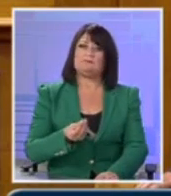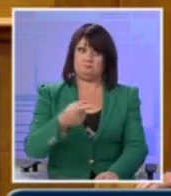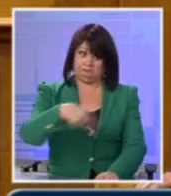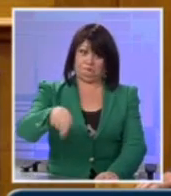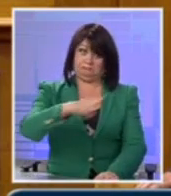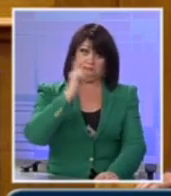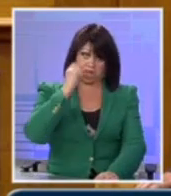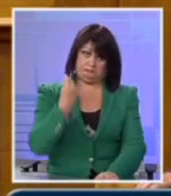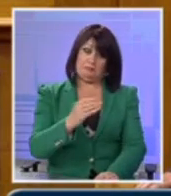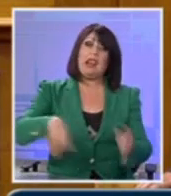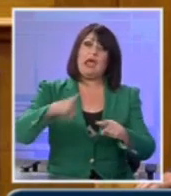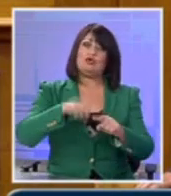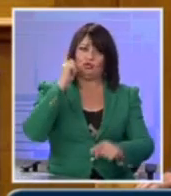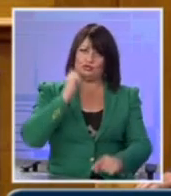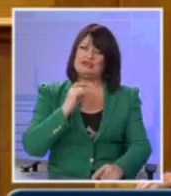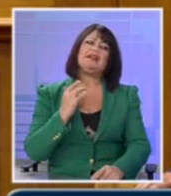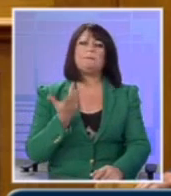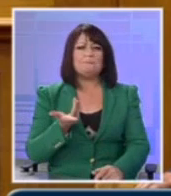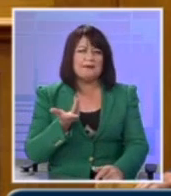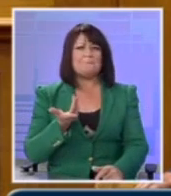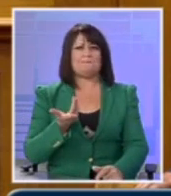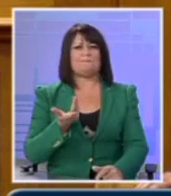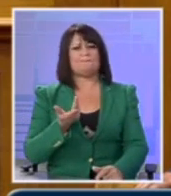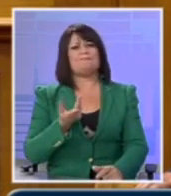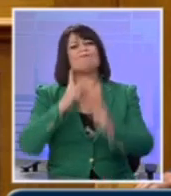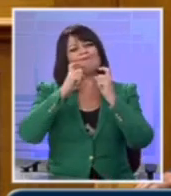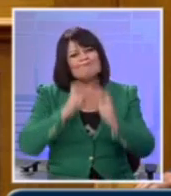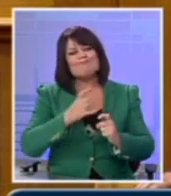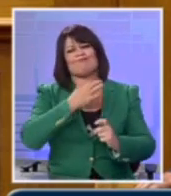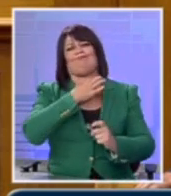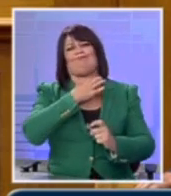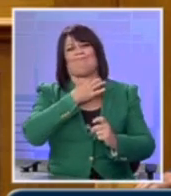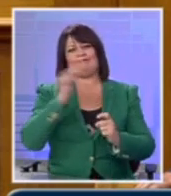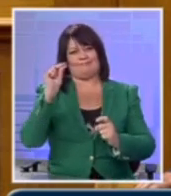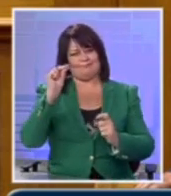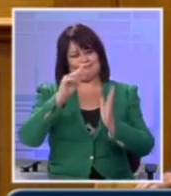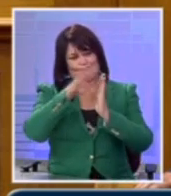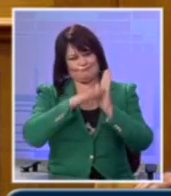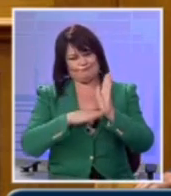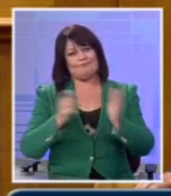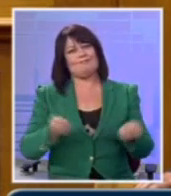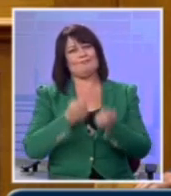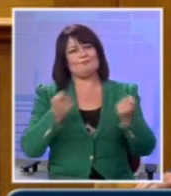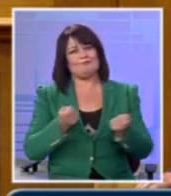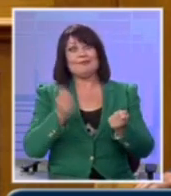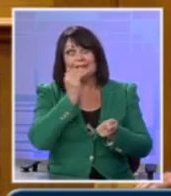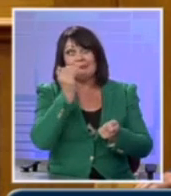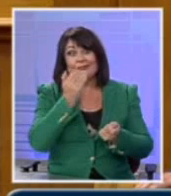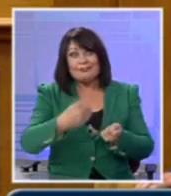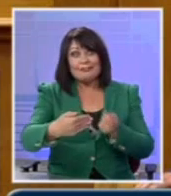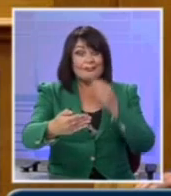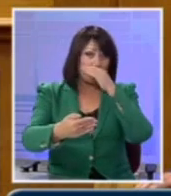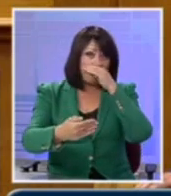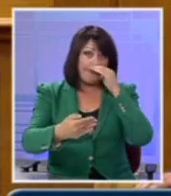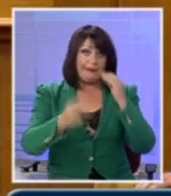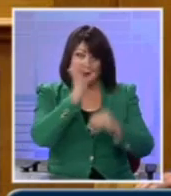κι εσείς, το γνωρίζει και ο ελληνικός λαός, αυτά που εξαναγκαστικά δεσμευτήκαμε τώρα να υλοποιήσουμε, ιδιαίτερα τα άμεσα και εμπροστοβαρή